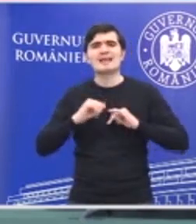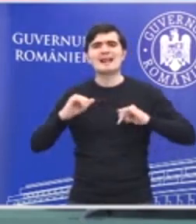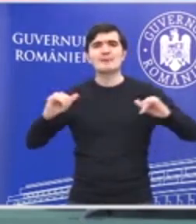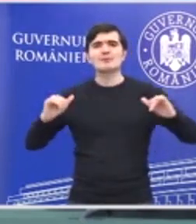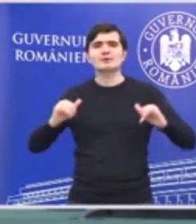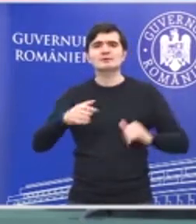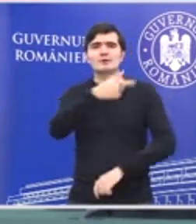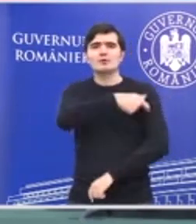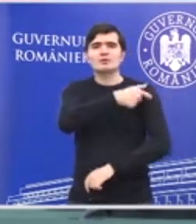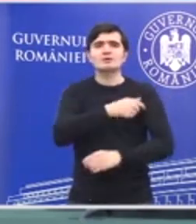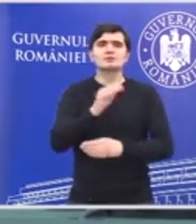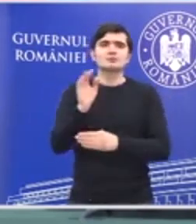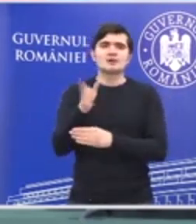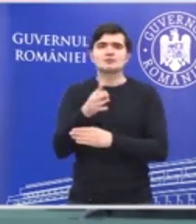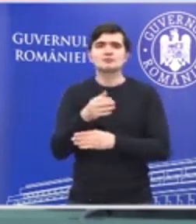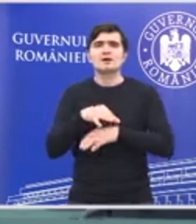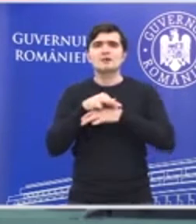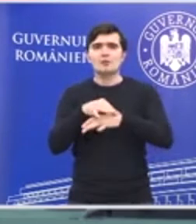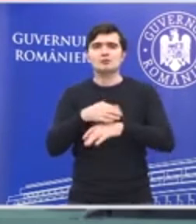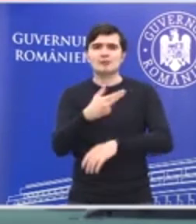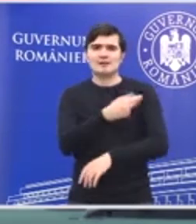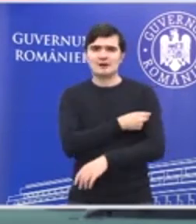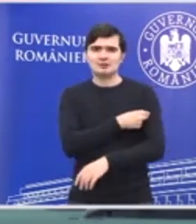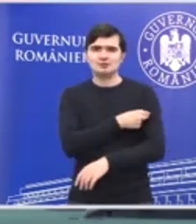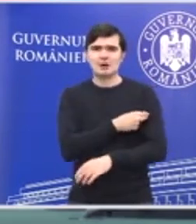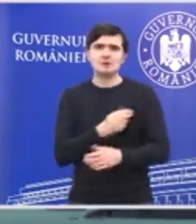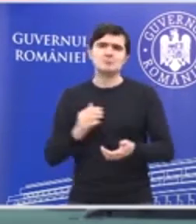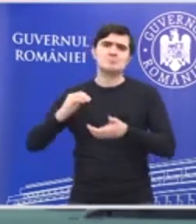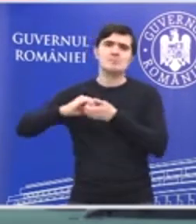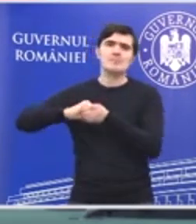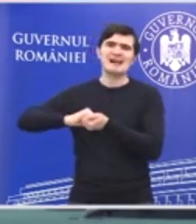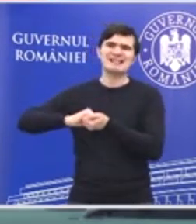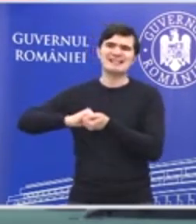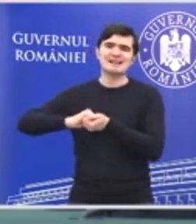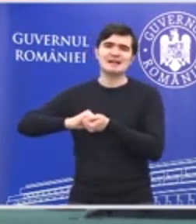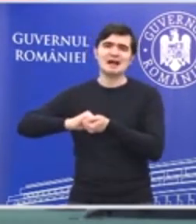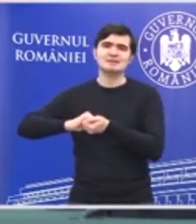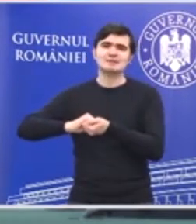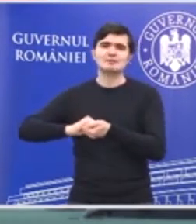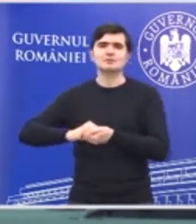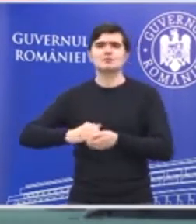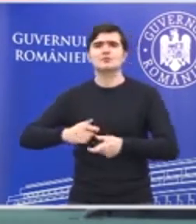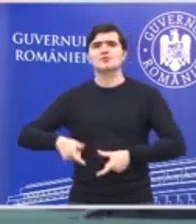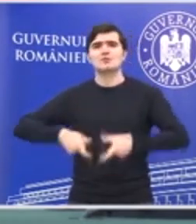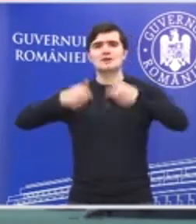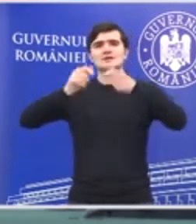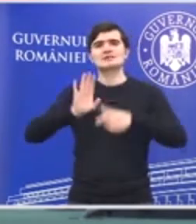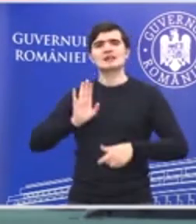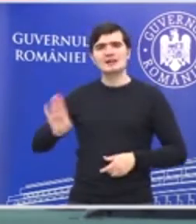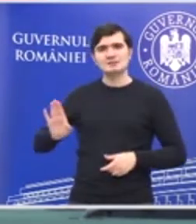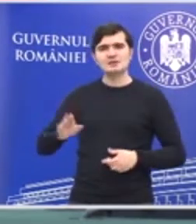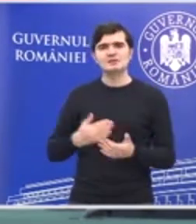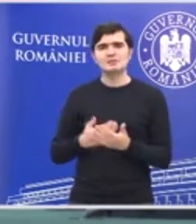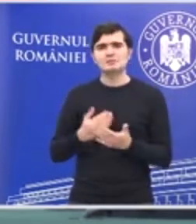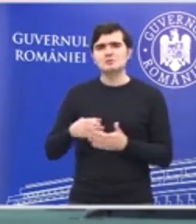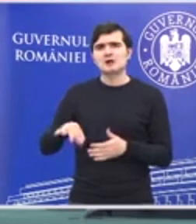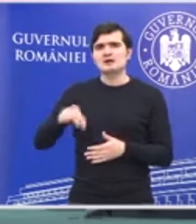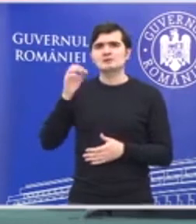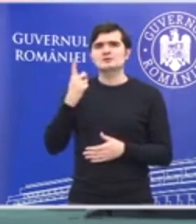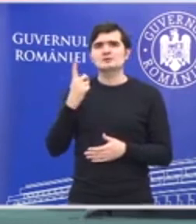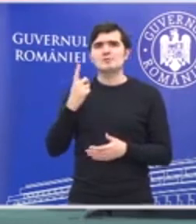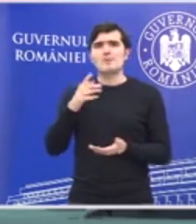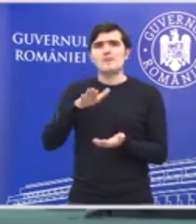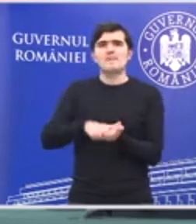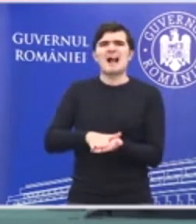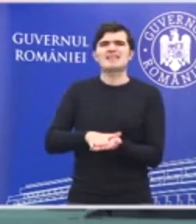Comitetul Național de Coordonare a Vaccinării în parteneriat cu unitățile respective, pentru a găsi un cadru comun în care